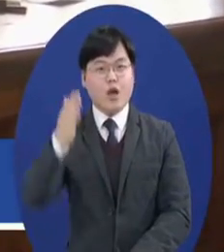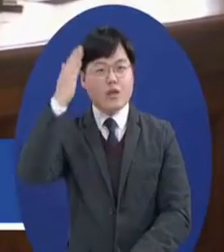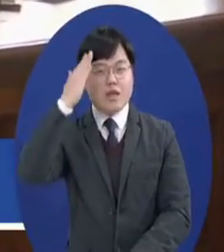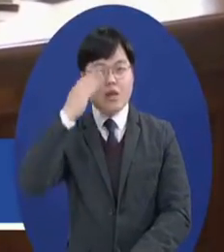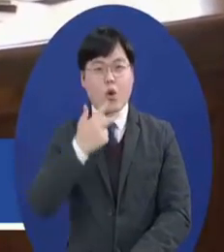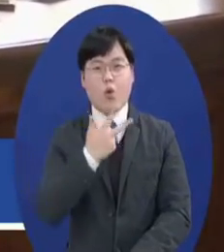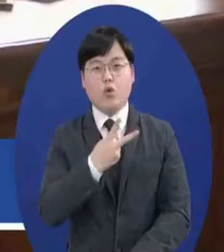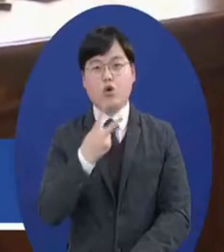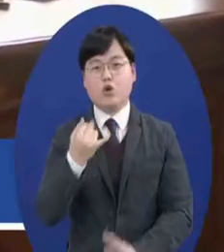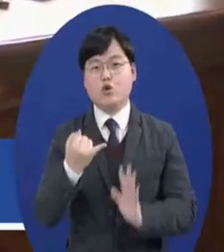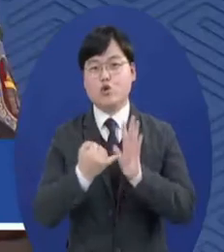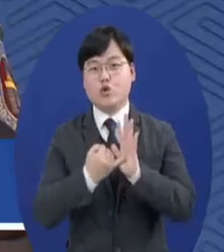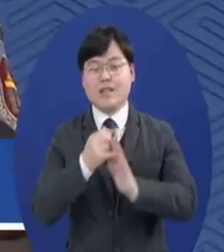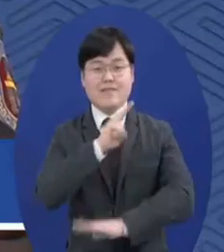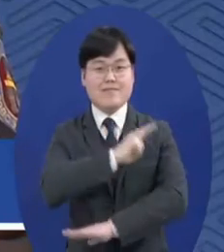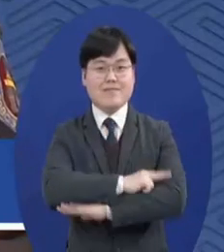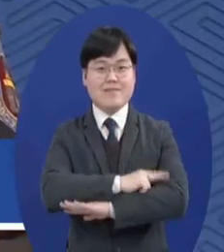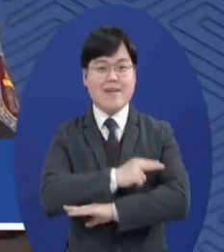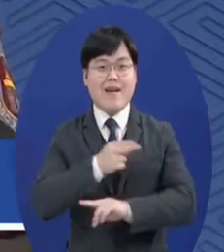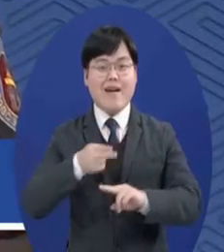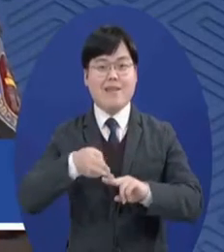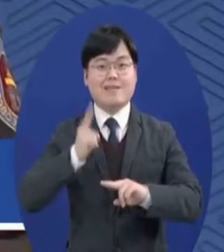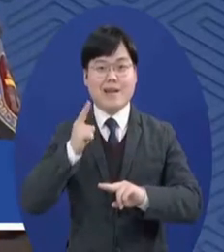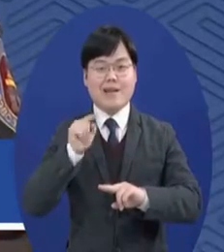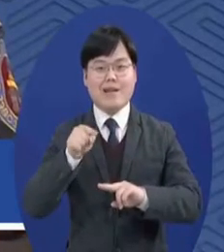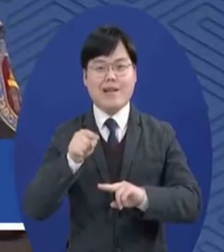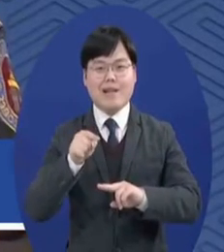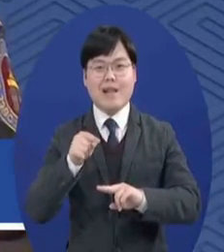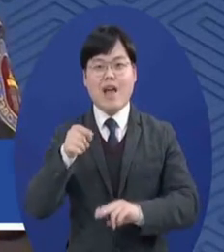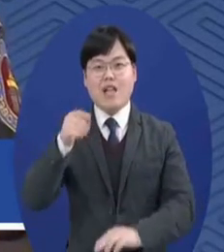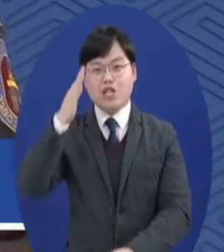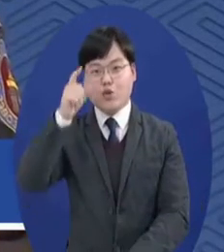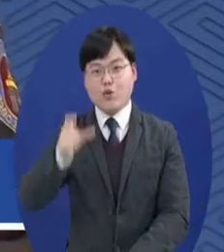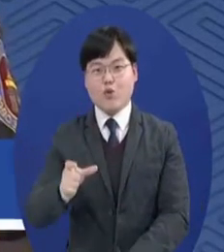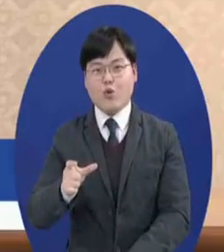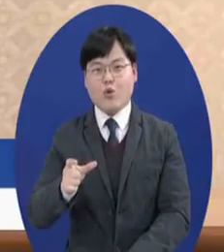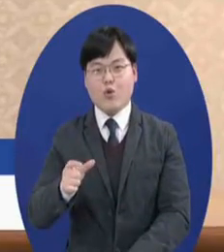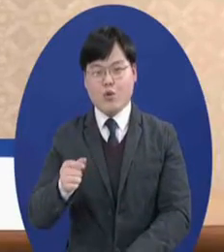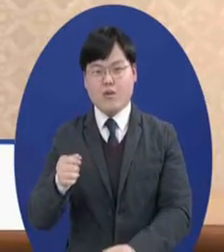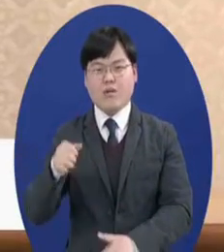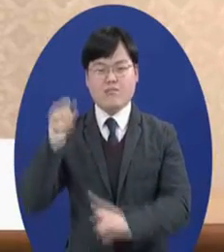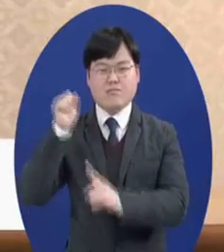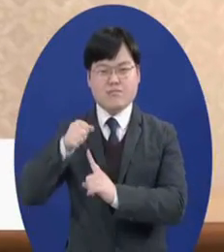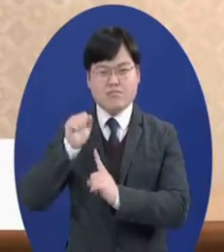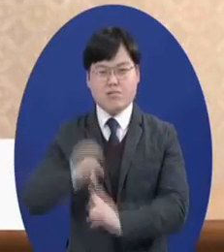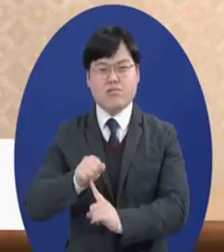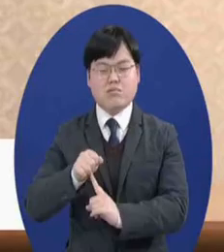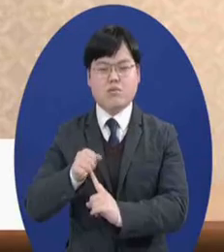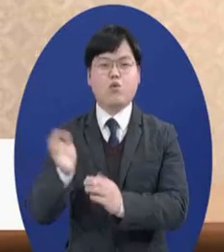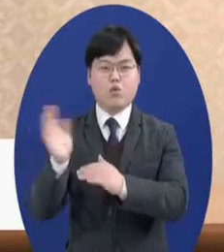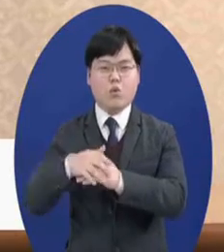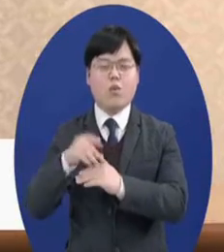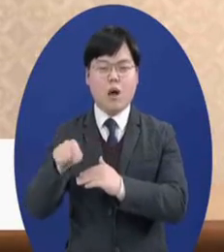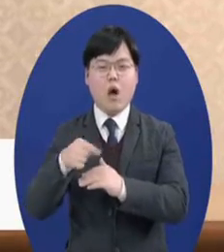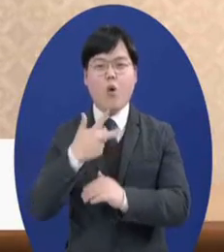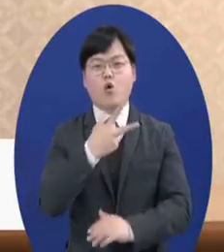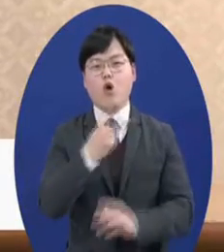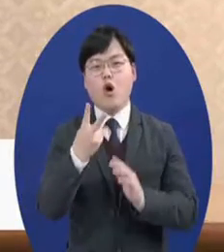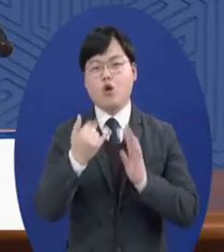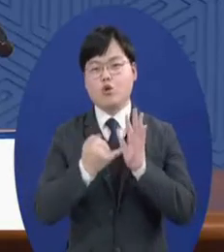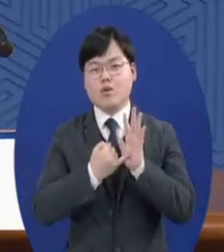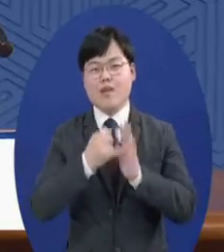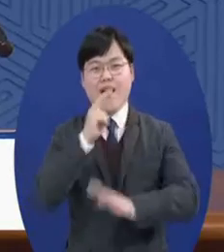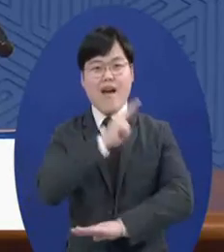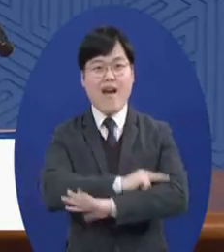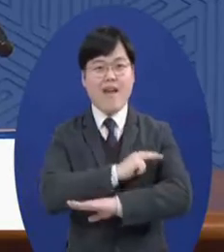Зэвсэгт хүчний 326 дугаар ангийн салааны захирагч байлдагчийн биед хүнд гэмтэл учруулж амьнасаа алдсан юм а. Үүссэн нөхцөл байдлаа холбоотой 326